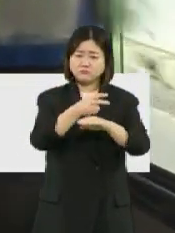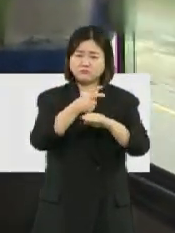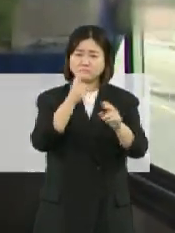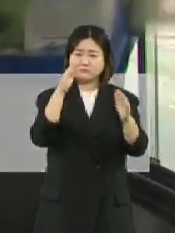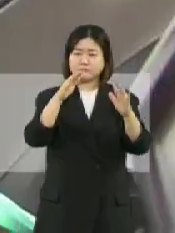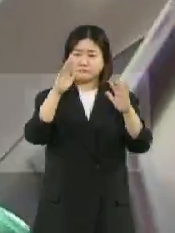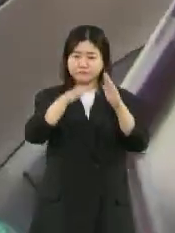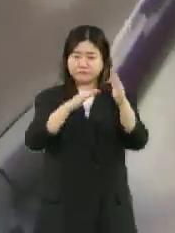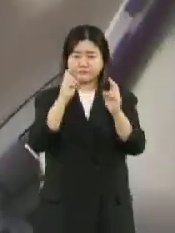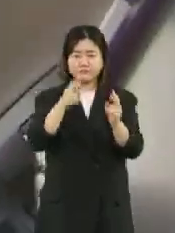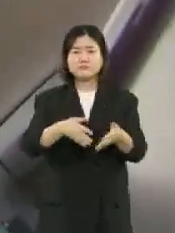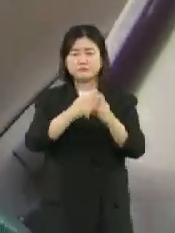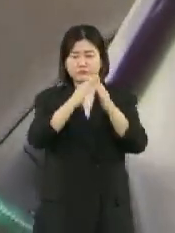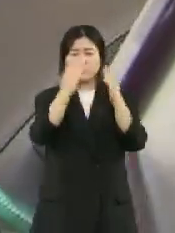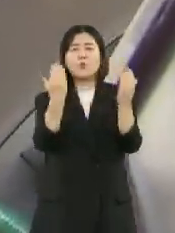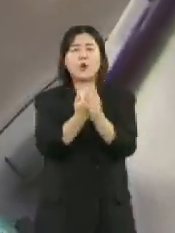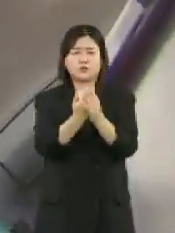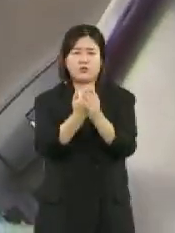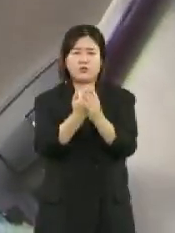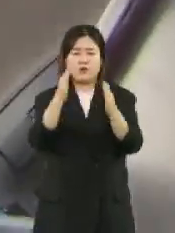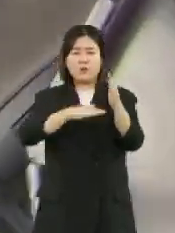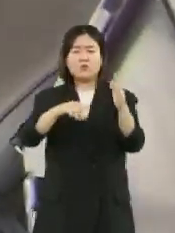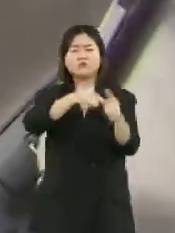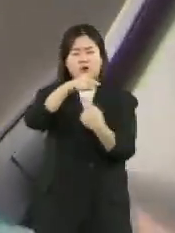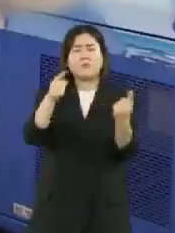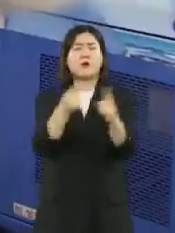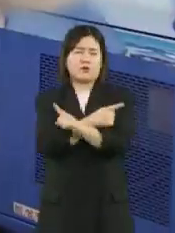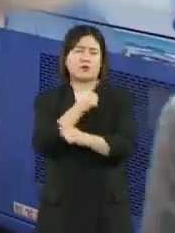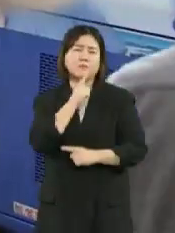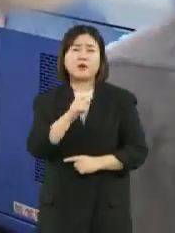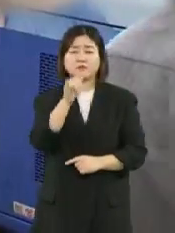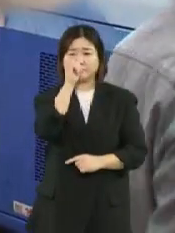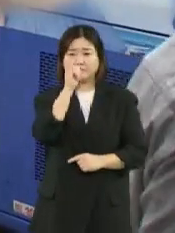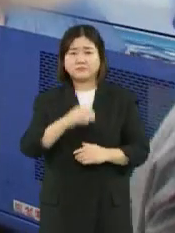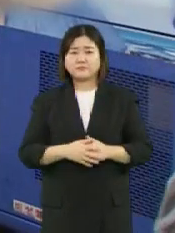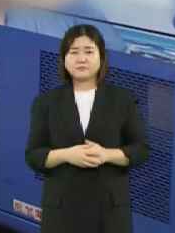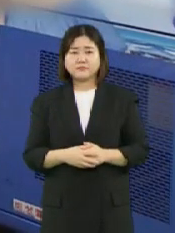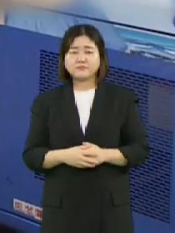공사 를 설립해 완전 0 0 제로 전환해야 한다는 목소리도 나오고 있습니다